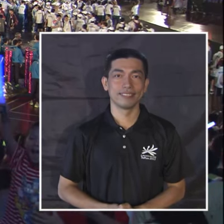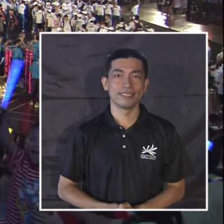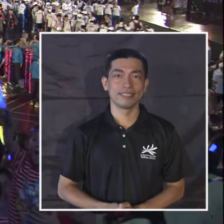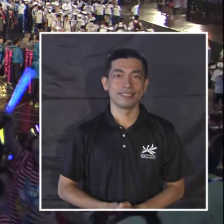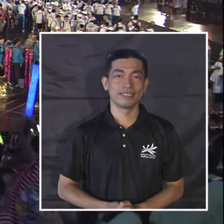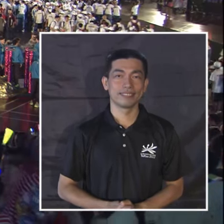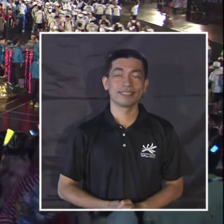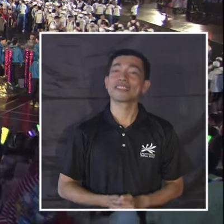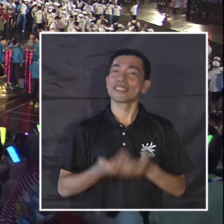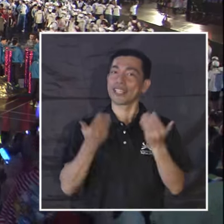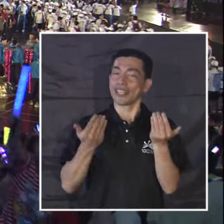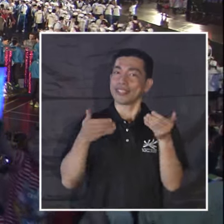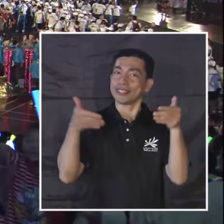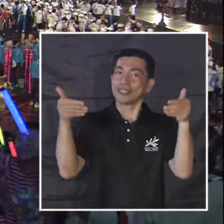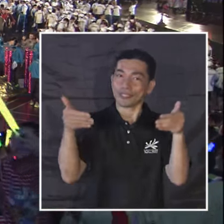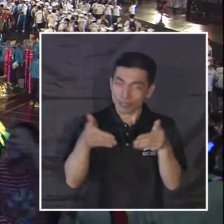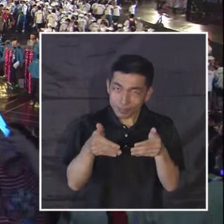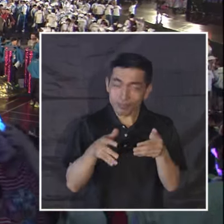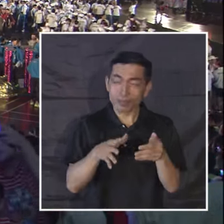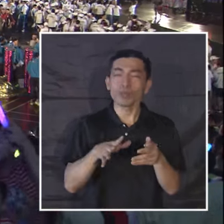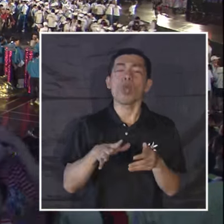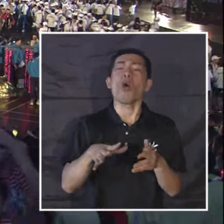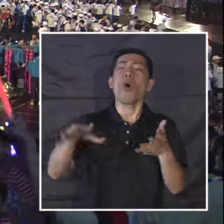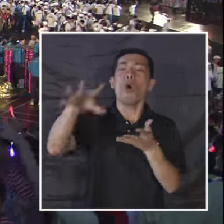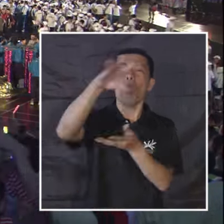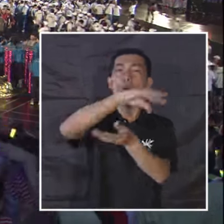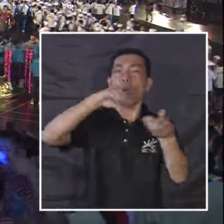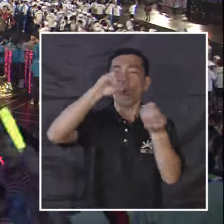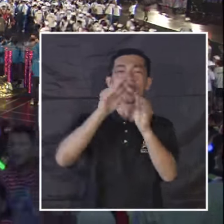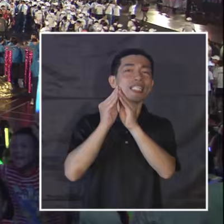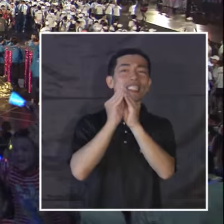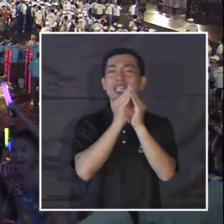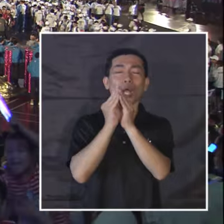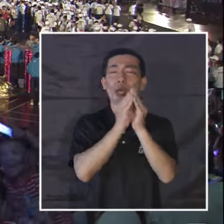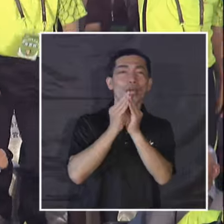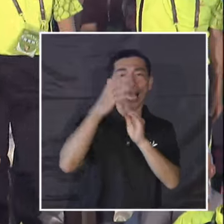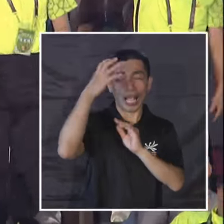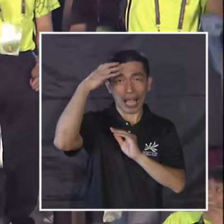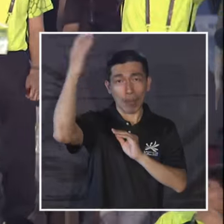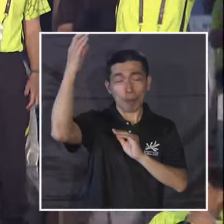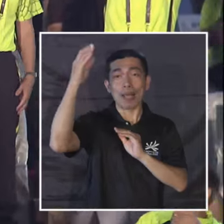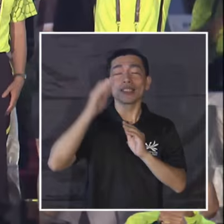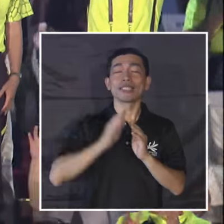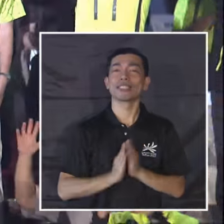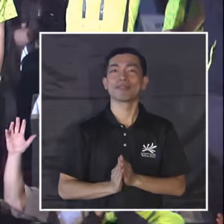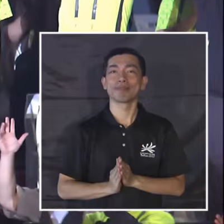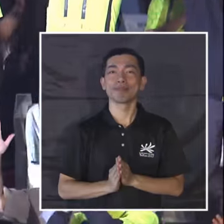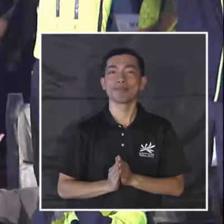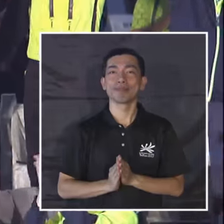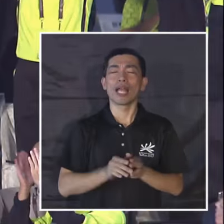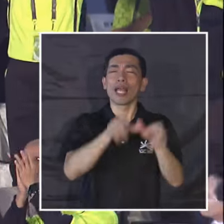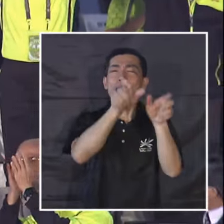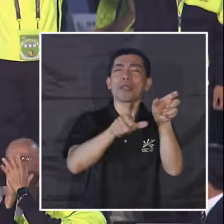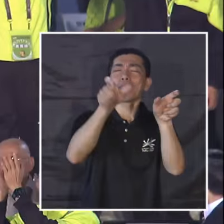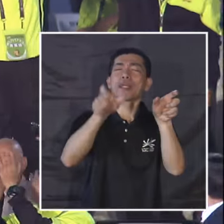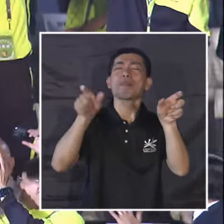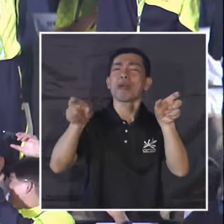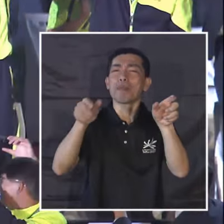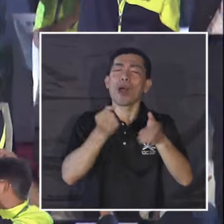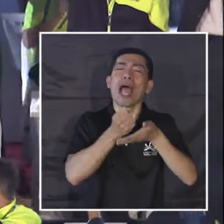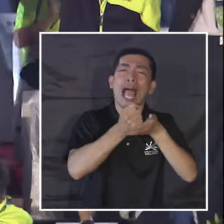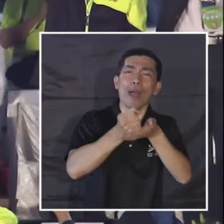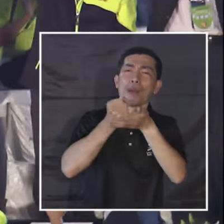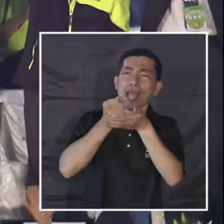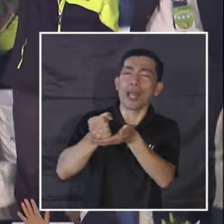以及全体局处长，我们也欢迎这一次的全体局处长。 欢迎全体局处长。 谢谢您参